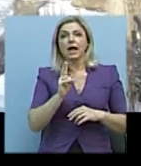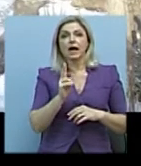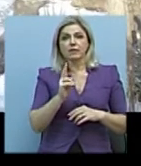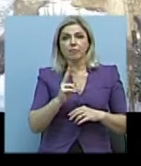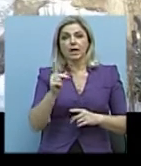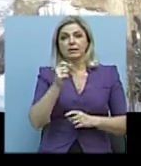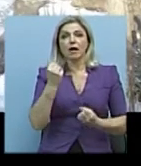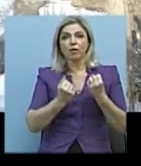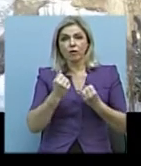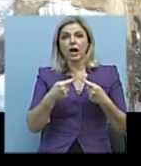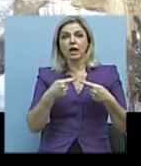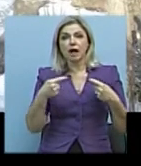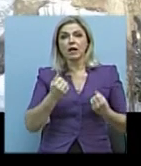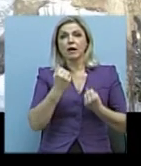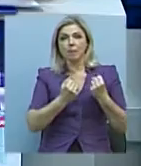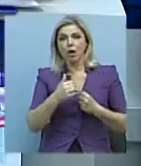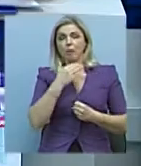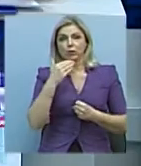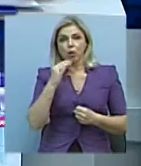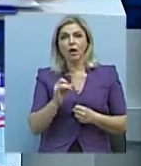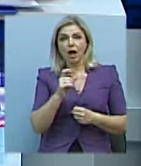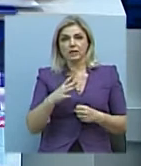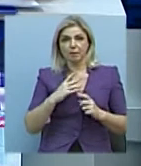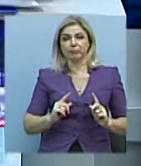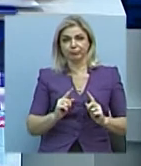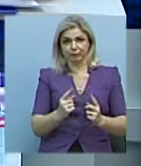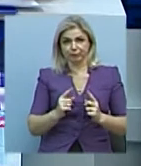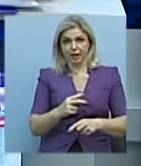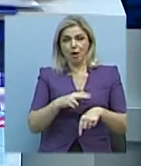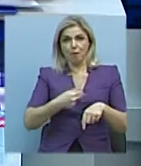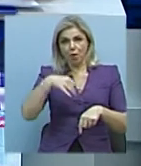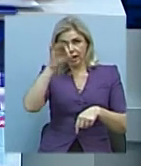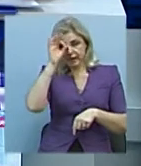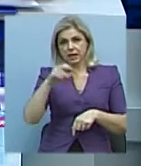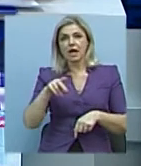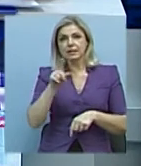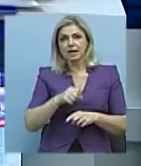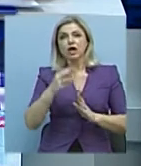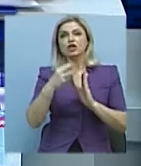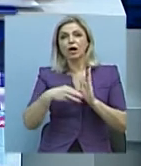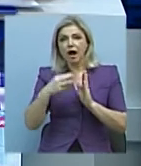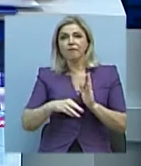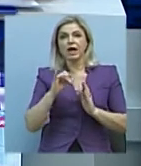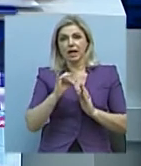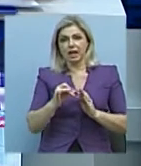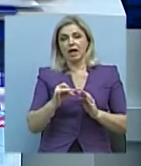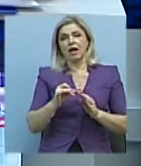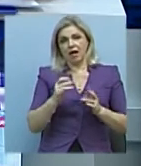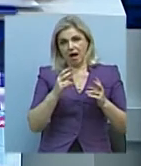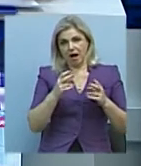за кермом різних автомобілів неодноразово затримувала патрульна поліція за адміністративні порушення та скоєння